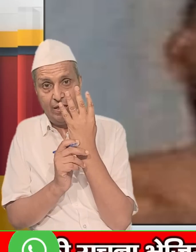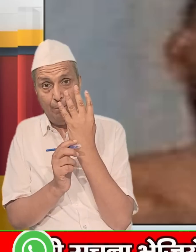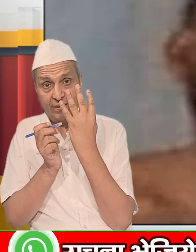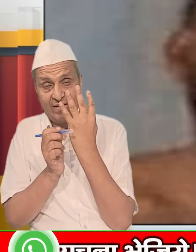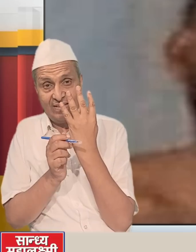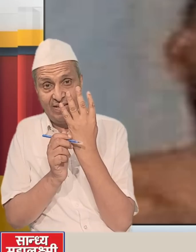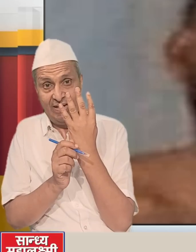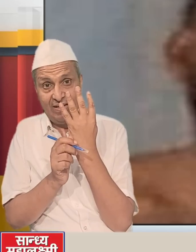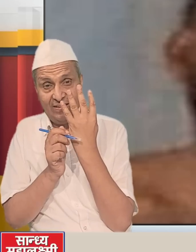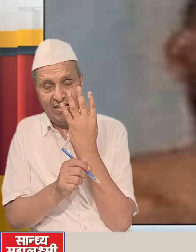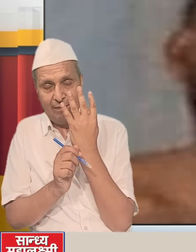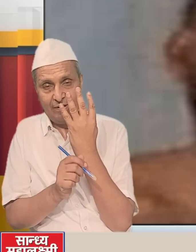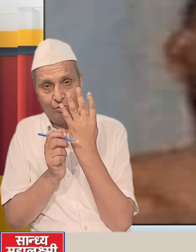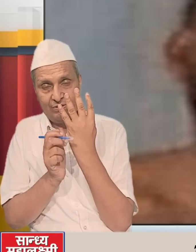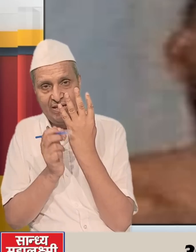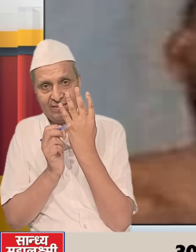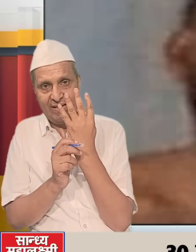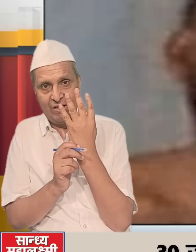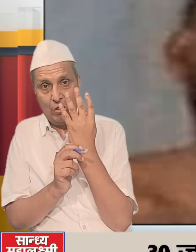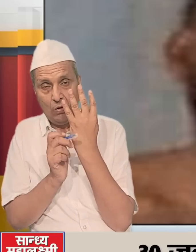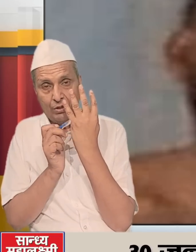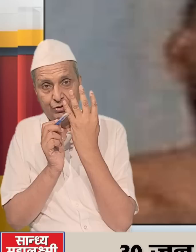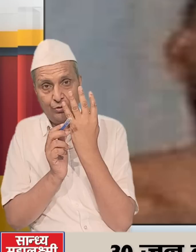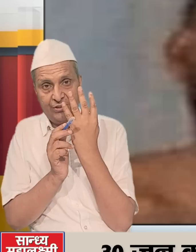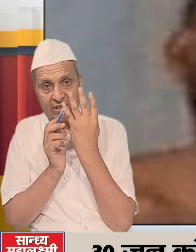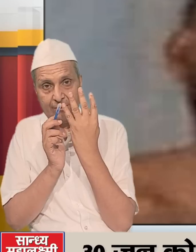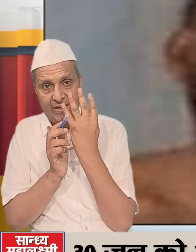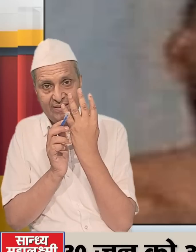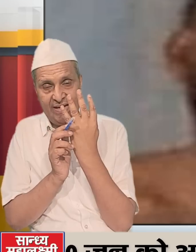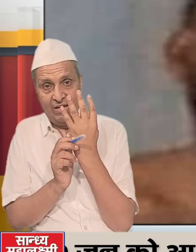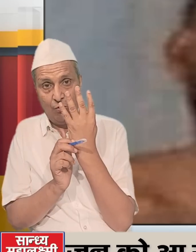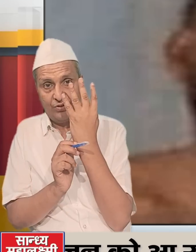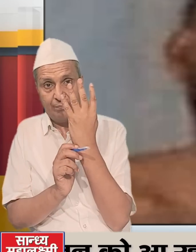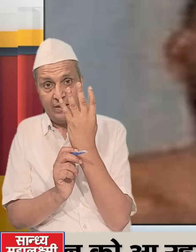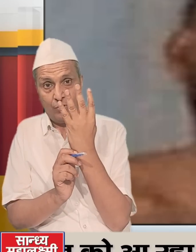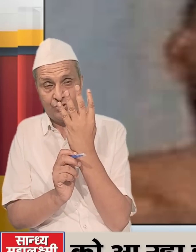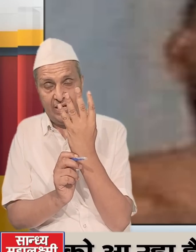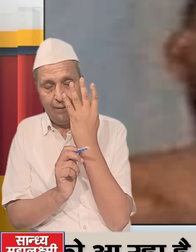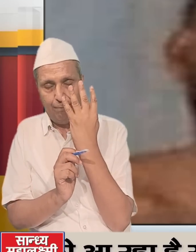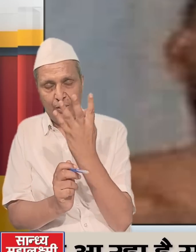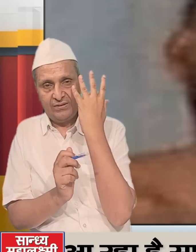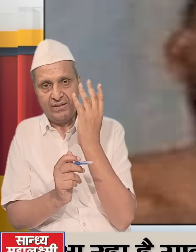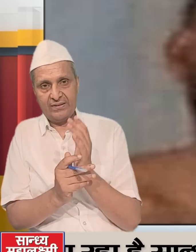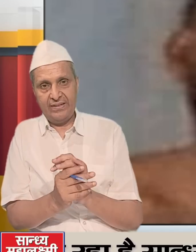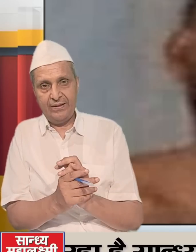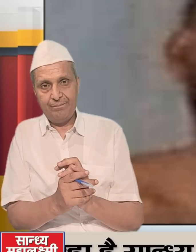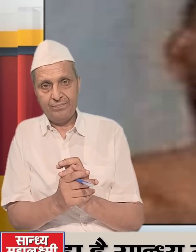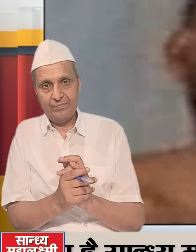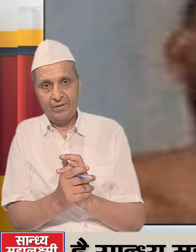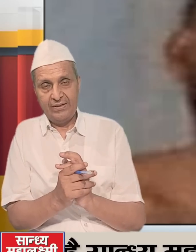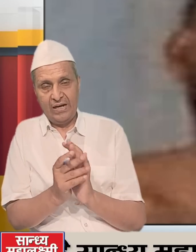हैं, प्रशासन के ढीलेपन को दिखाते हैं और जो निशाना बनाते हैं उन सबके हौसले बुलंद करते